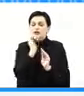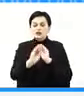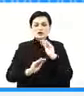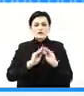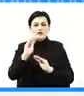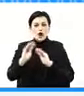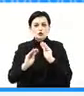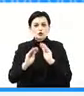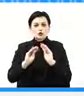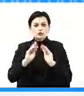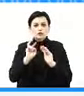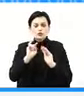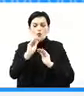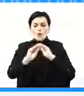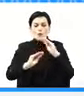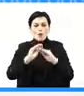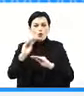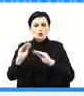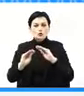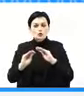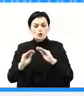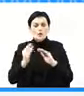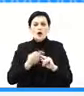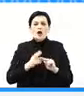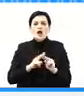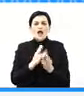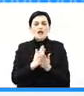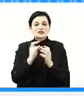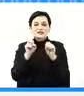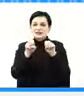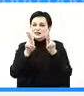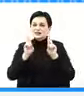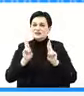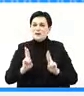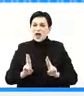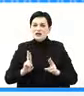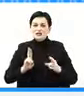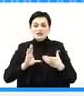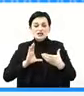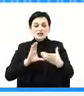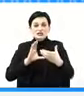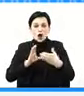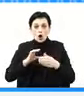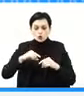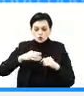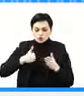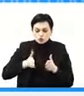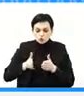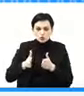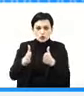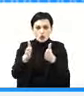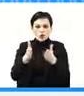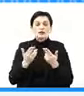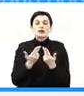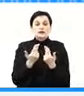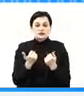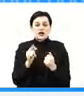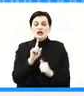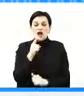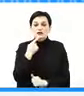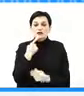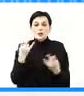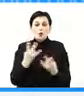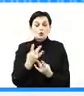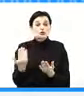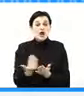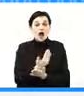ინფრასტრუქტურის მოწყობა, ეს არის სპეციალური საავტობუსო ზოლები და რა თქმა უნდა